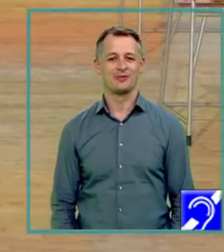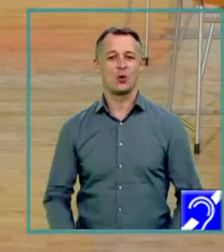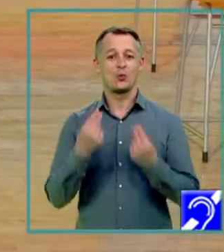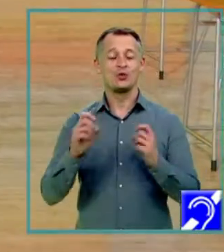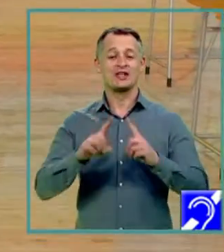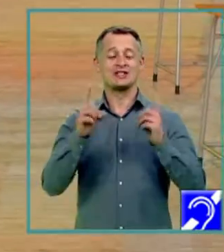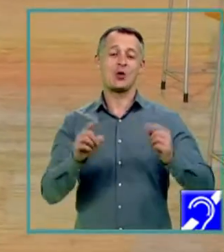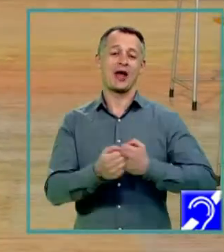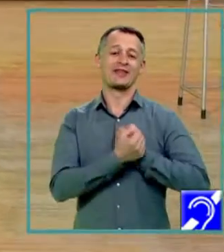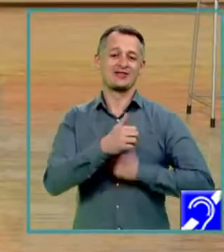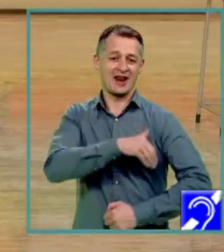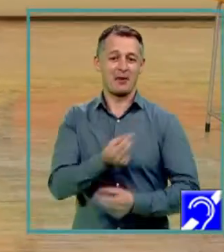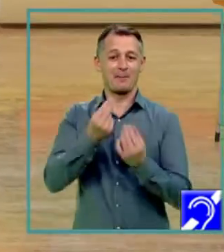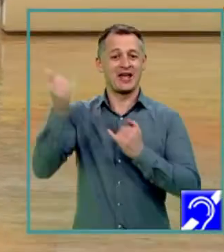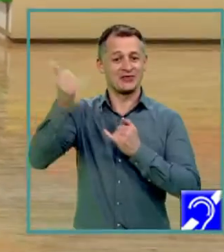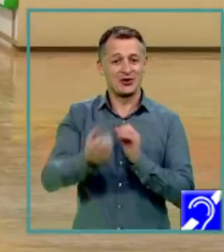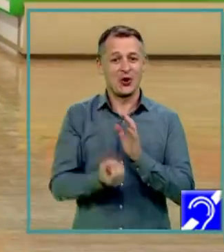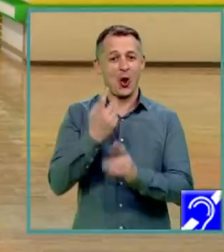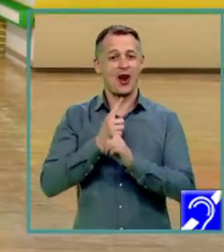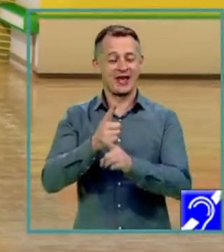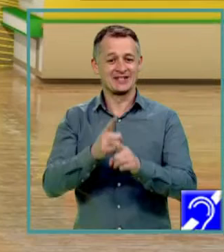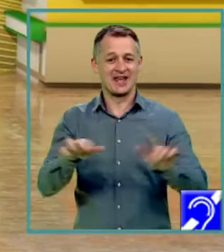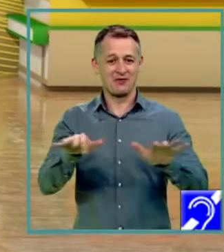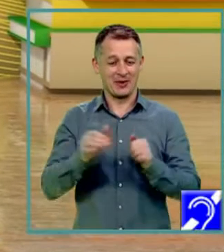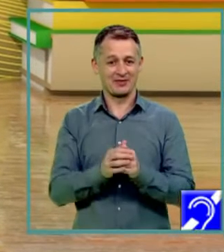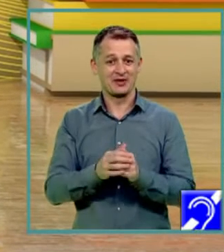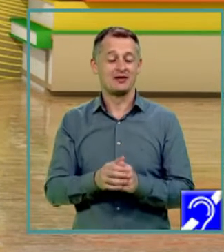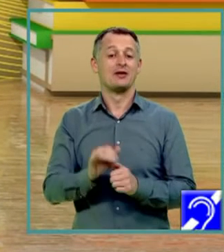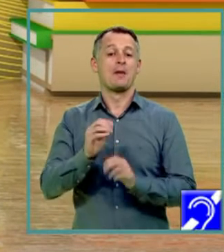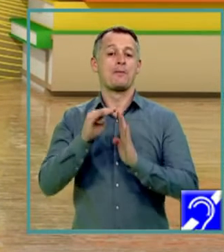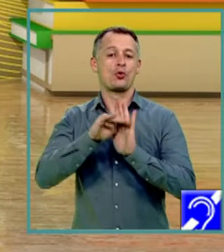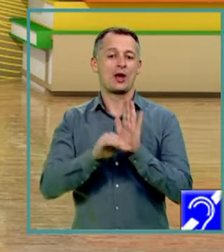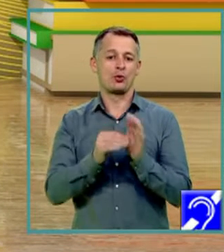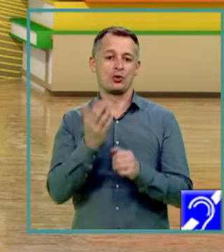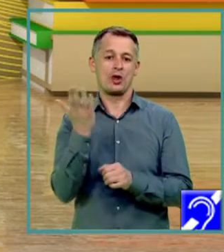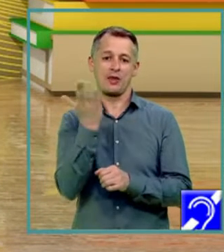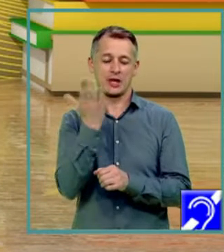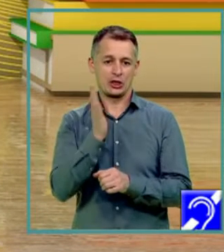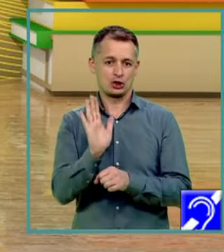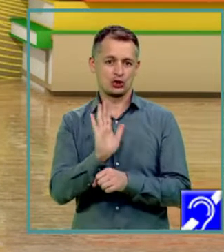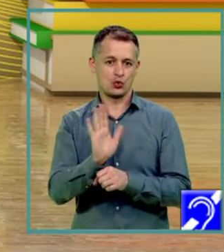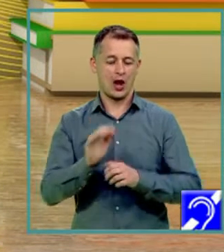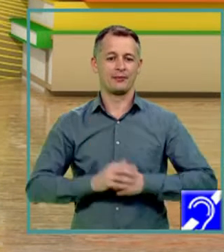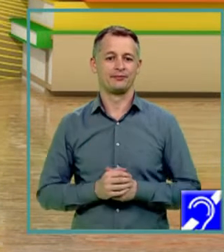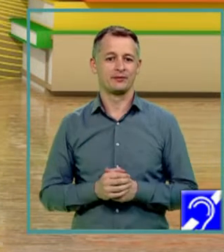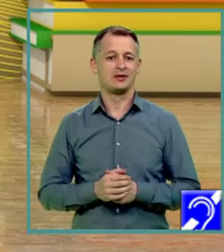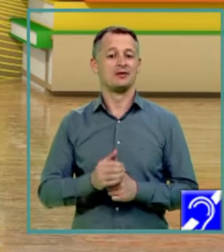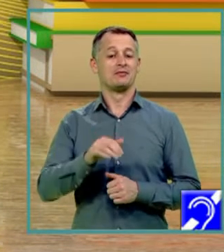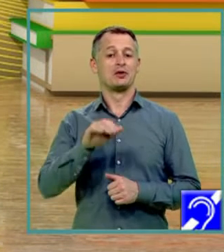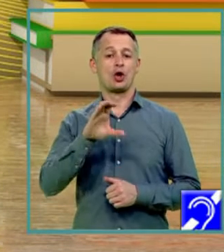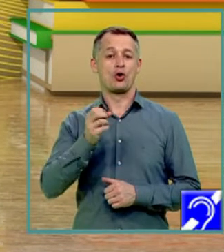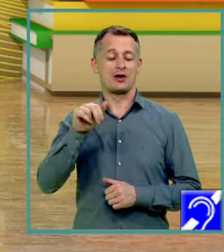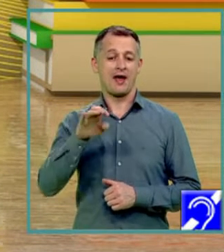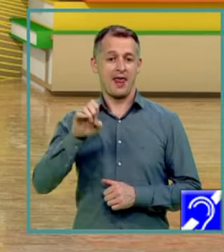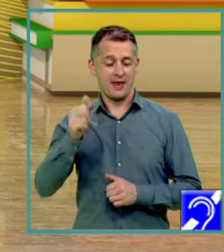Bună ziua dragi elevi Bine ați venit la o nouă lecție de informatică în cadrul programului de la școală Numele meu este Corina Elena vin